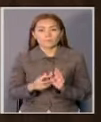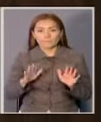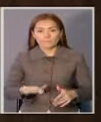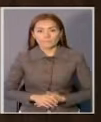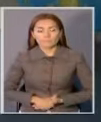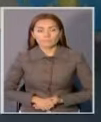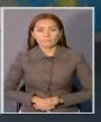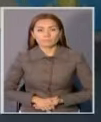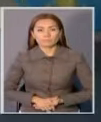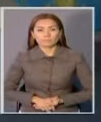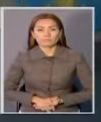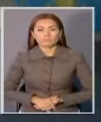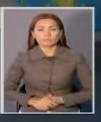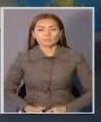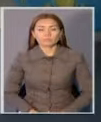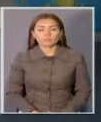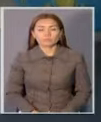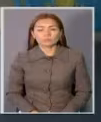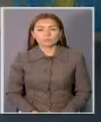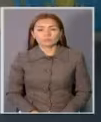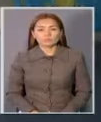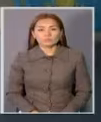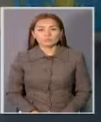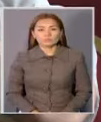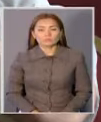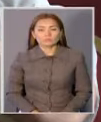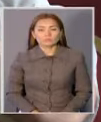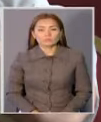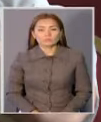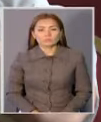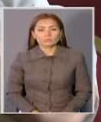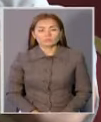кабинете номер 1. Нурсултан Нурсеит, Слухи Акаттарыза, Алихан Таңатов, телеканал Атырау.